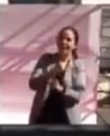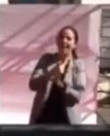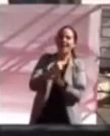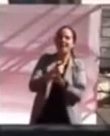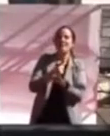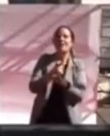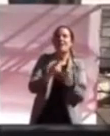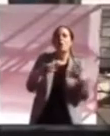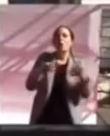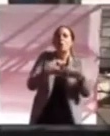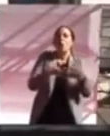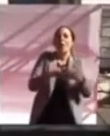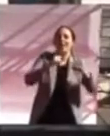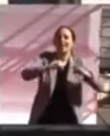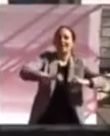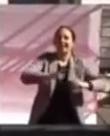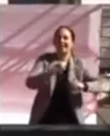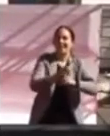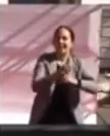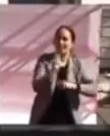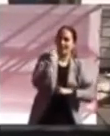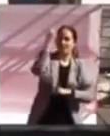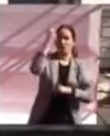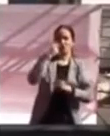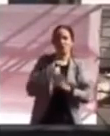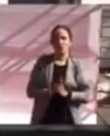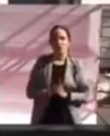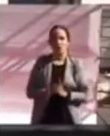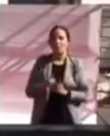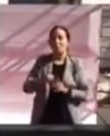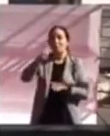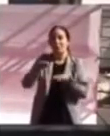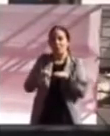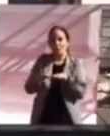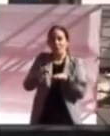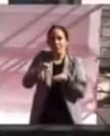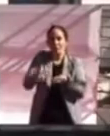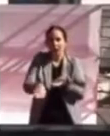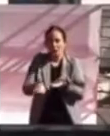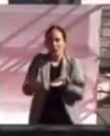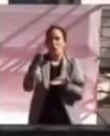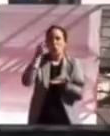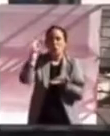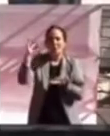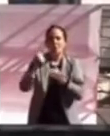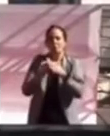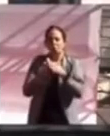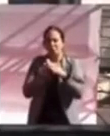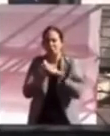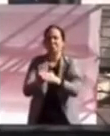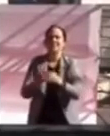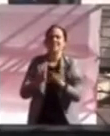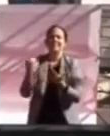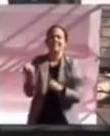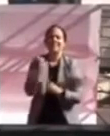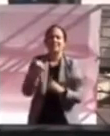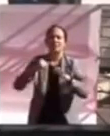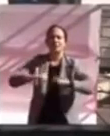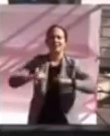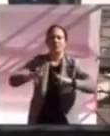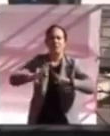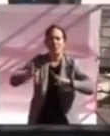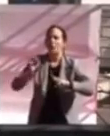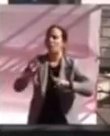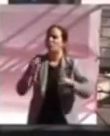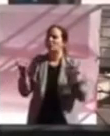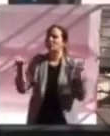mattonella per ricostruire l'italia e rafforzare il nostro servizio sanitario nazionale questa è la sfida dei prossimi mesi